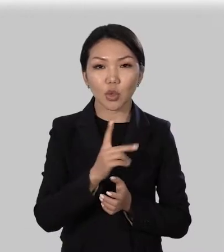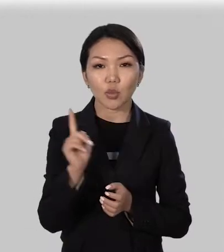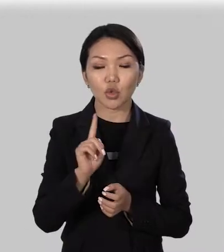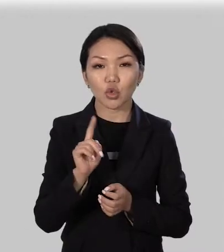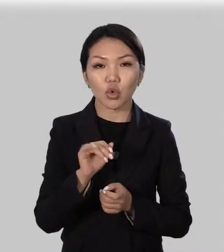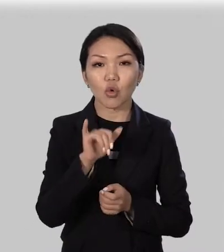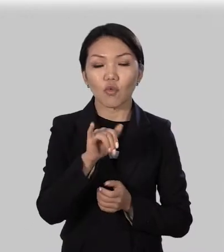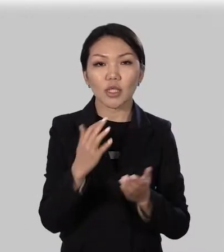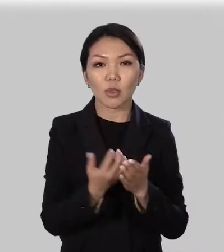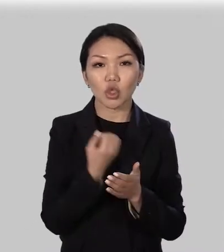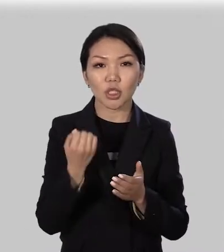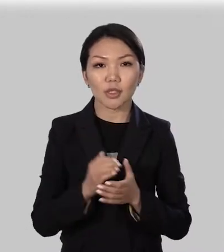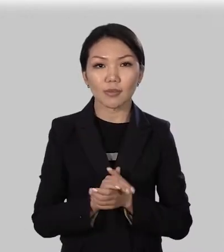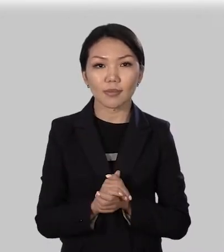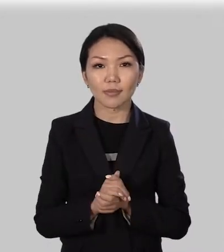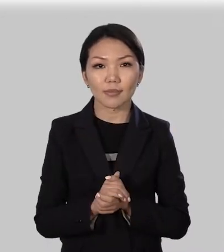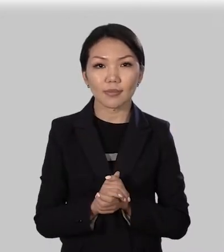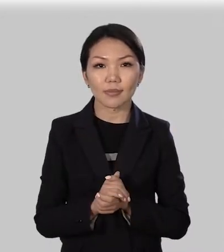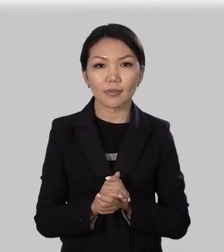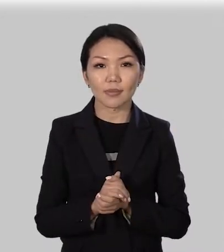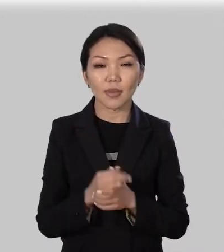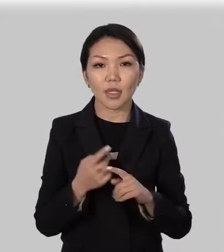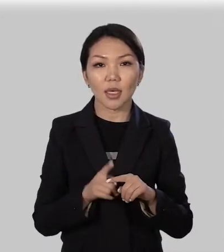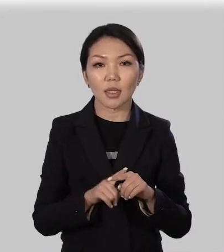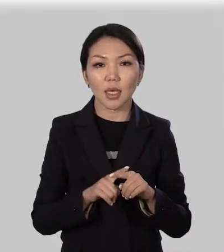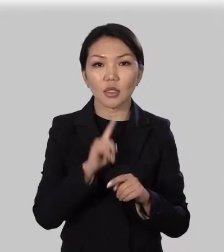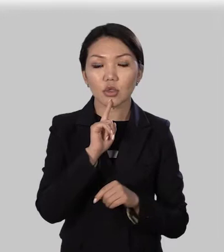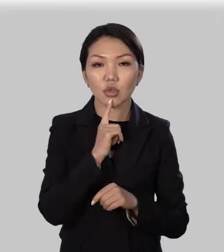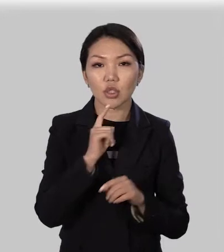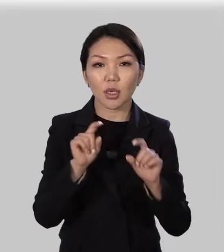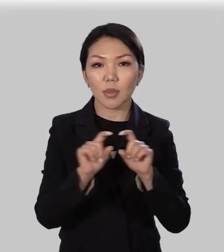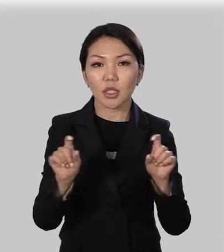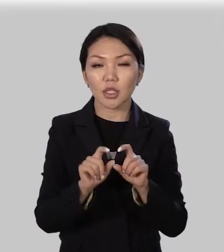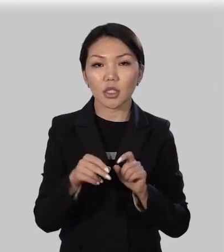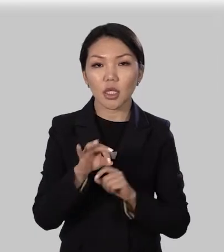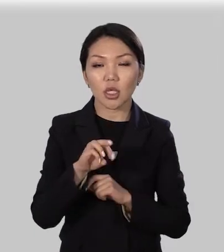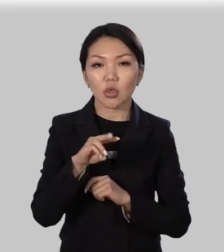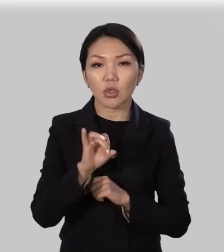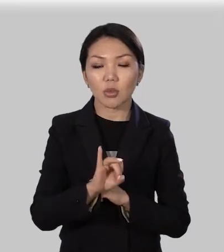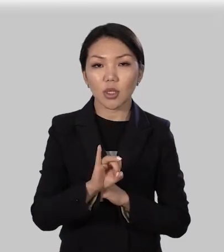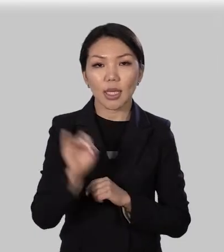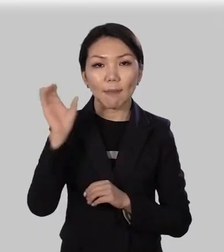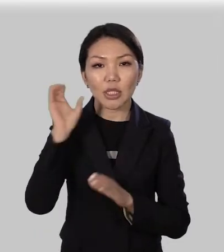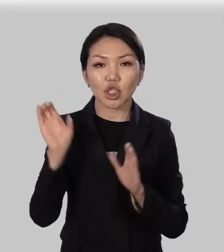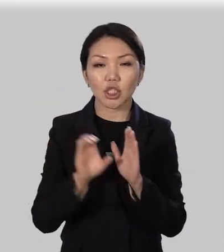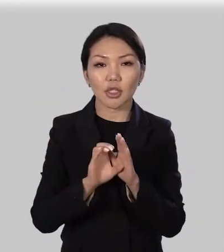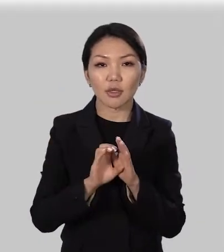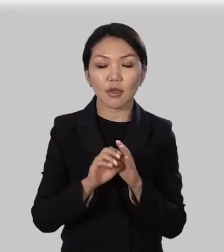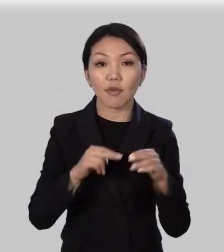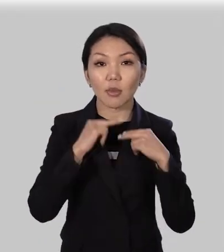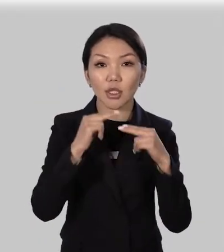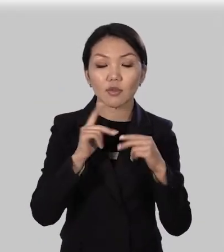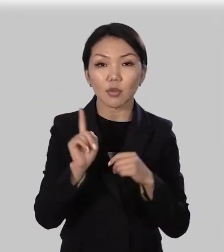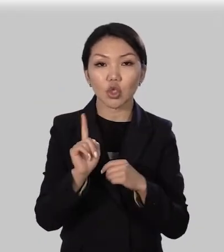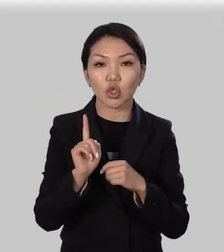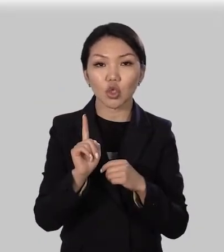Посмотрим, что у вас получилось. Это сложное предложение с однородным подчинением. Вы